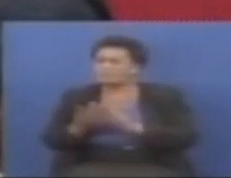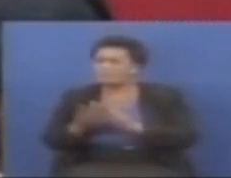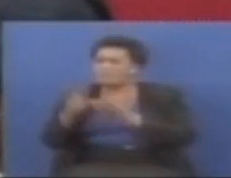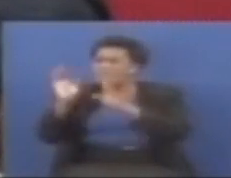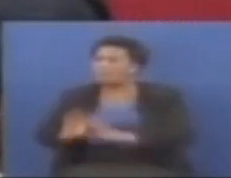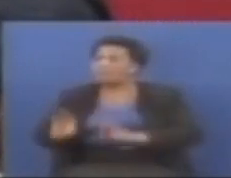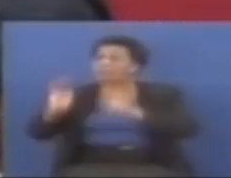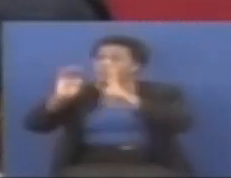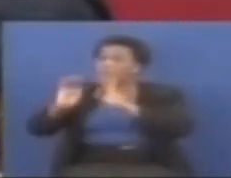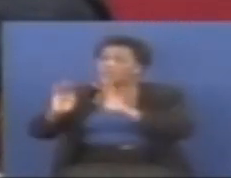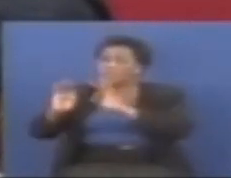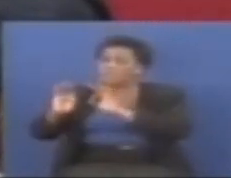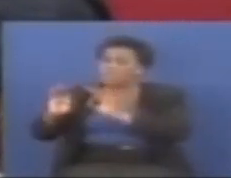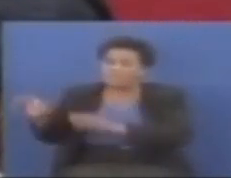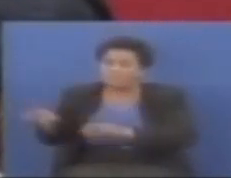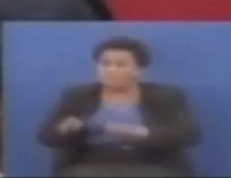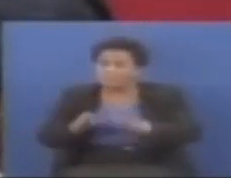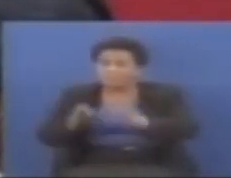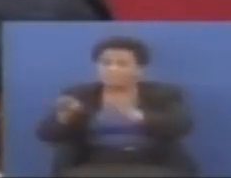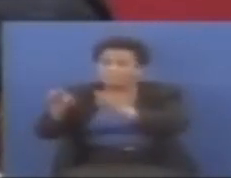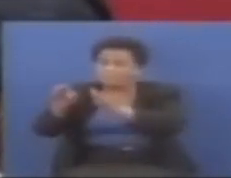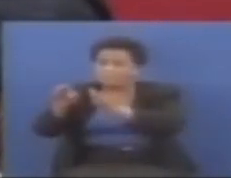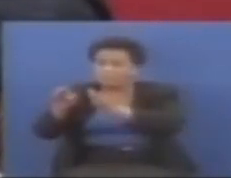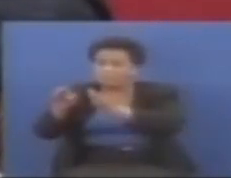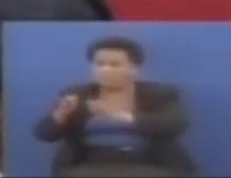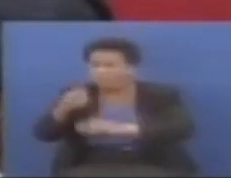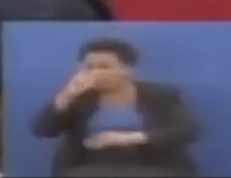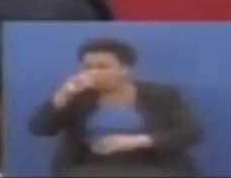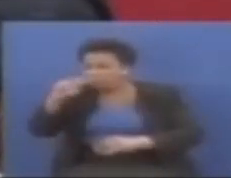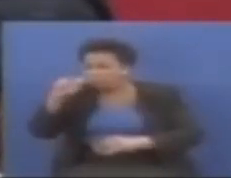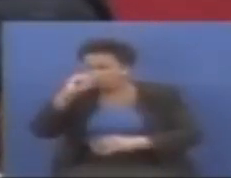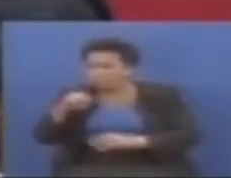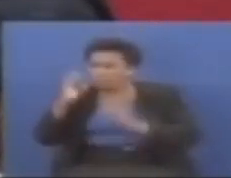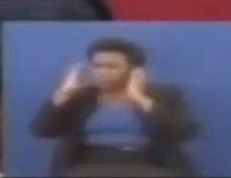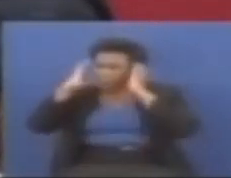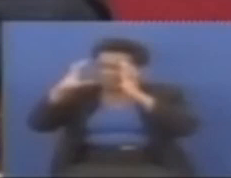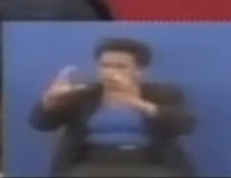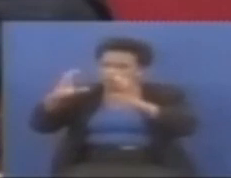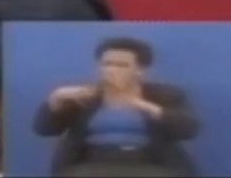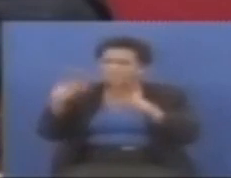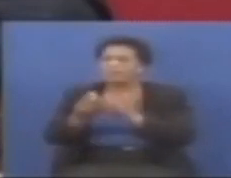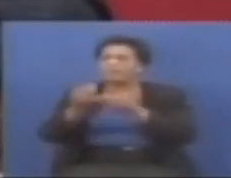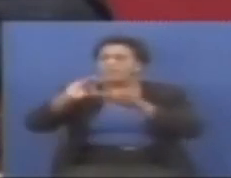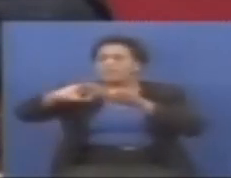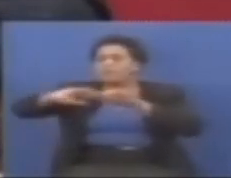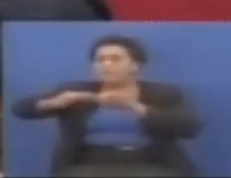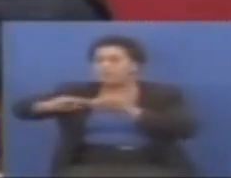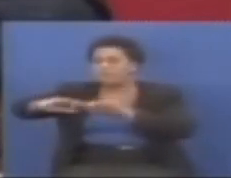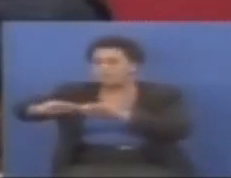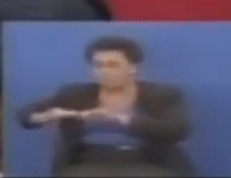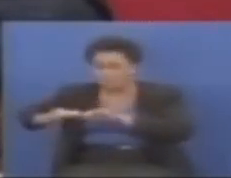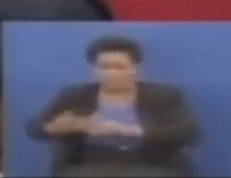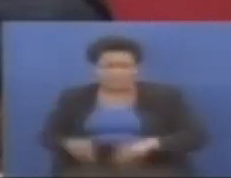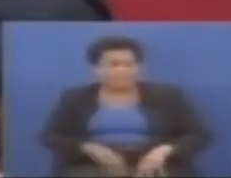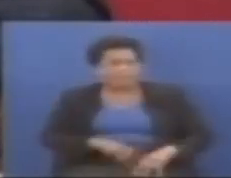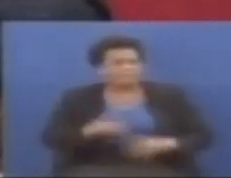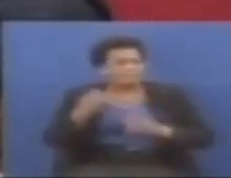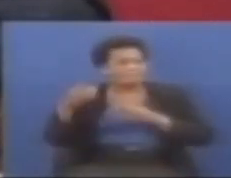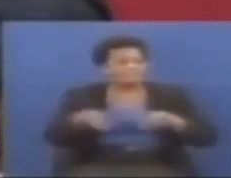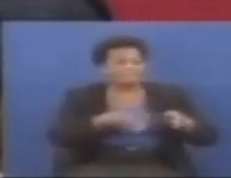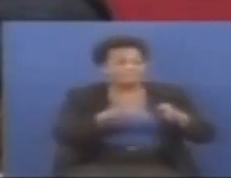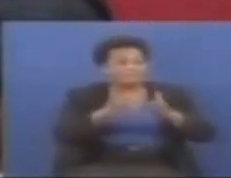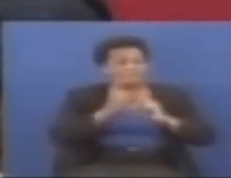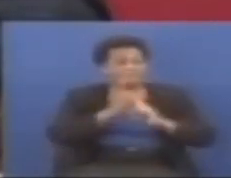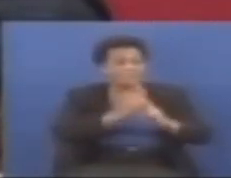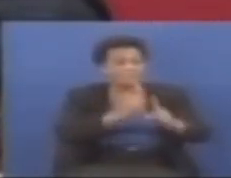ripoti rasmi, yani accredited labs, maabara maalum ambazo zitakuwa zinaweza kuhakiki na kuwezesha mazao yetu kuuzwa moja kwa moja nje ya